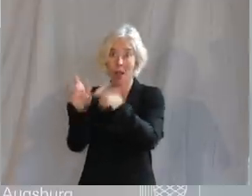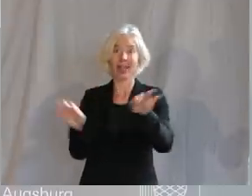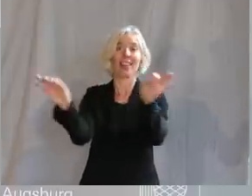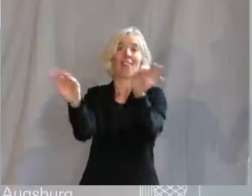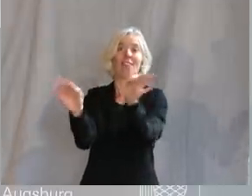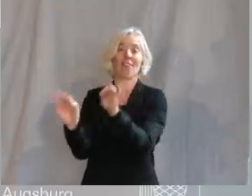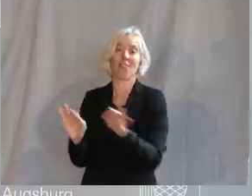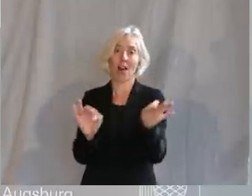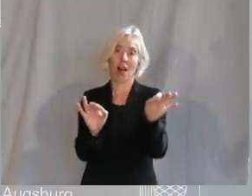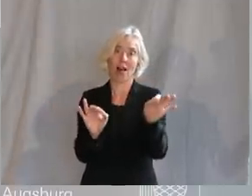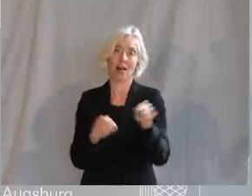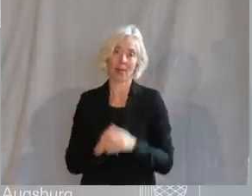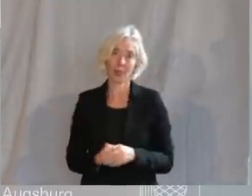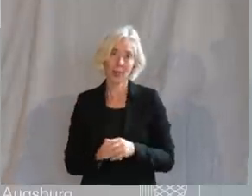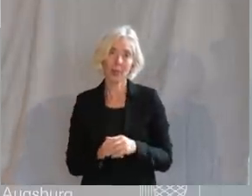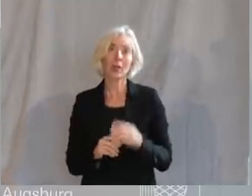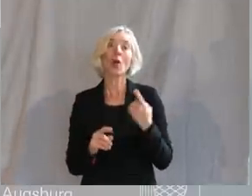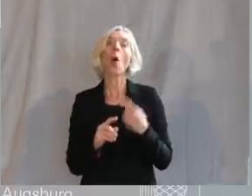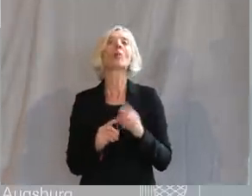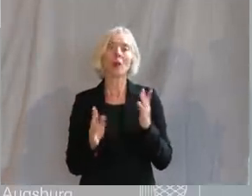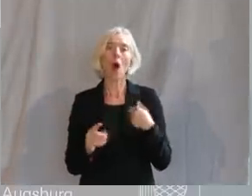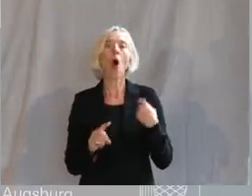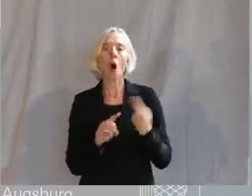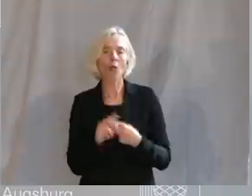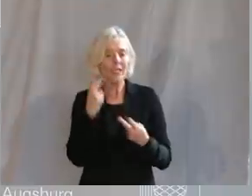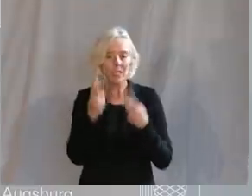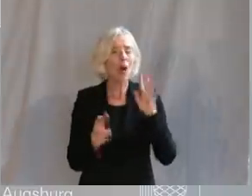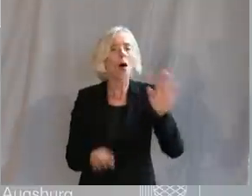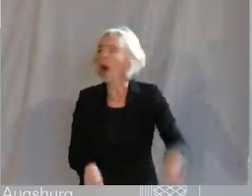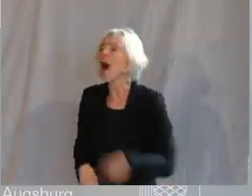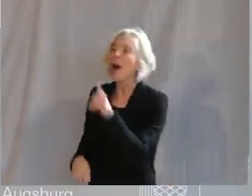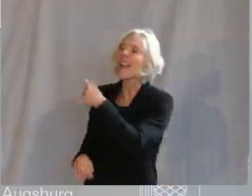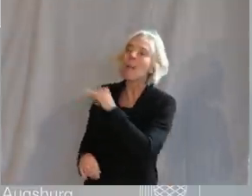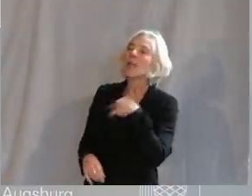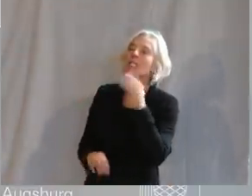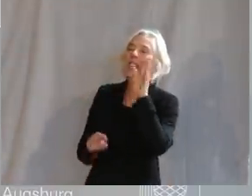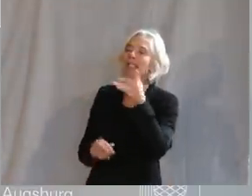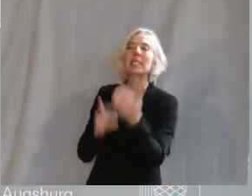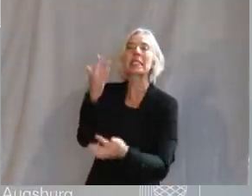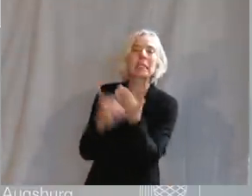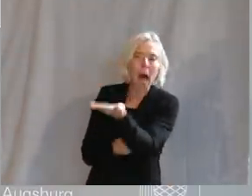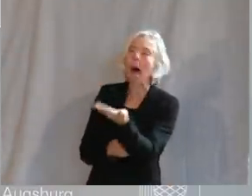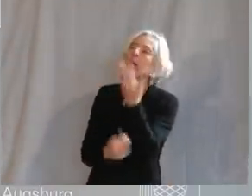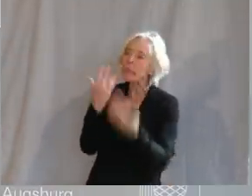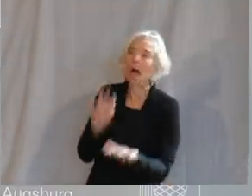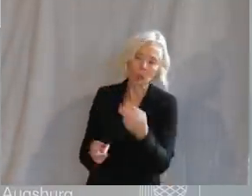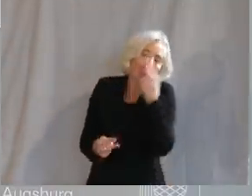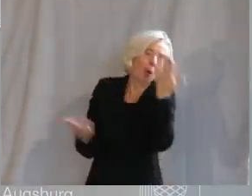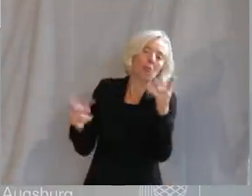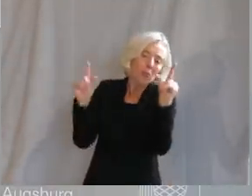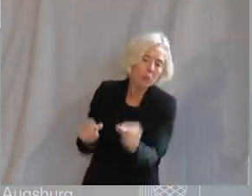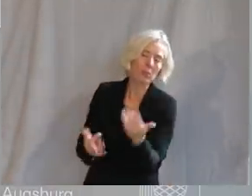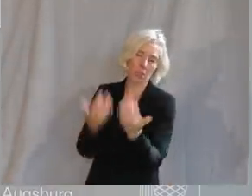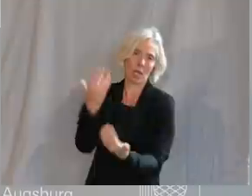Diskussion, die ich immer wieder lese, ist, ja, das eine sind die Infektionszahlen, das andere ist, wer ist denn tatsächlich krank? Es